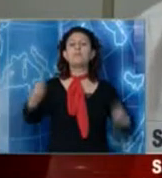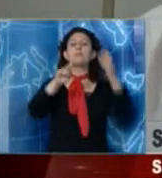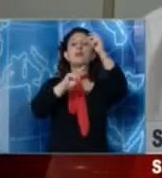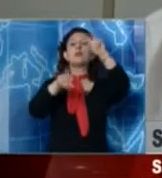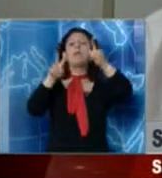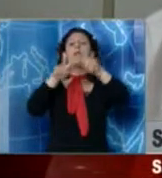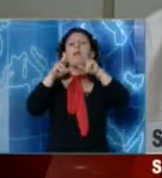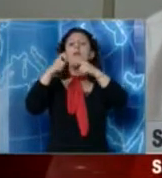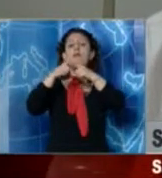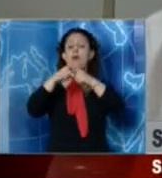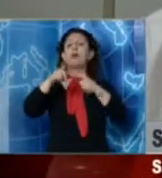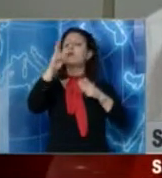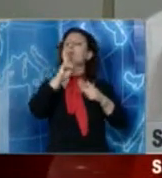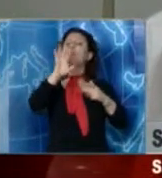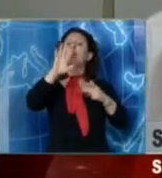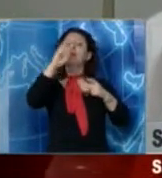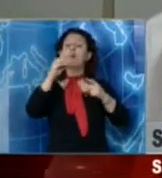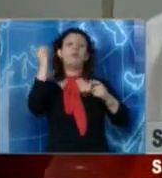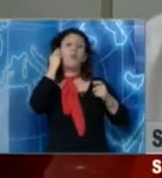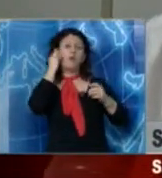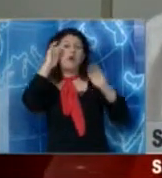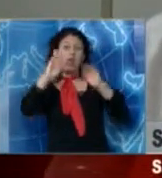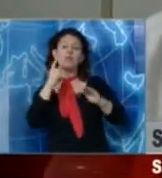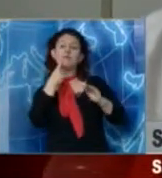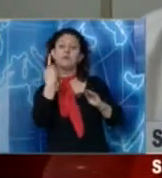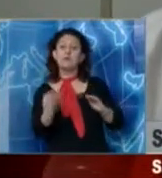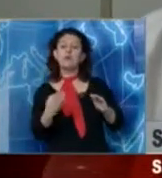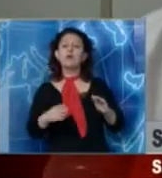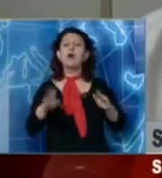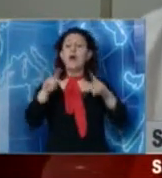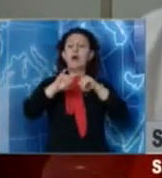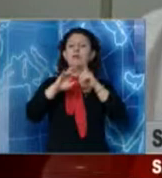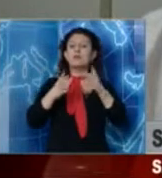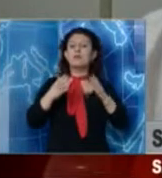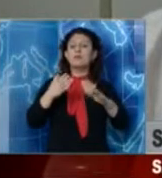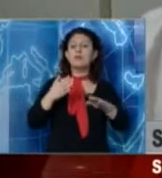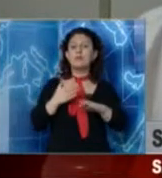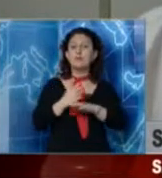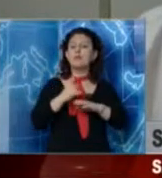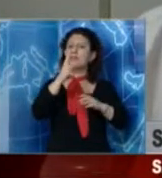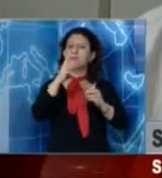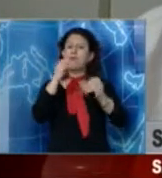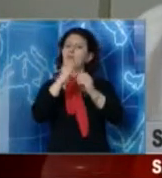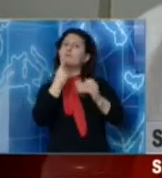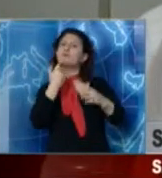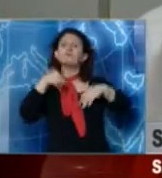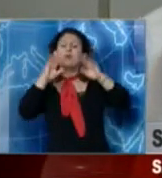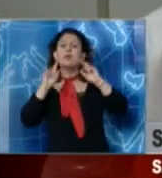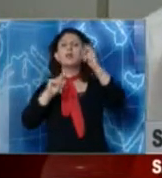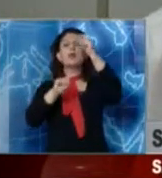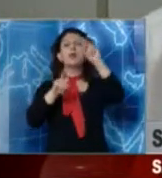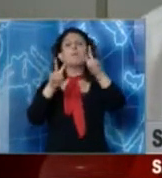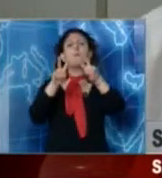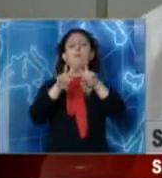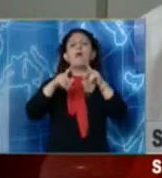IMF'ye 3 milyar dolar borcumuz kaldığını söylemiş idi. Hatta bir arada şöyle dedi. IMF'ye